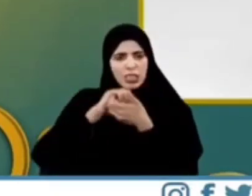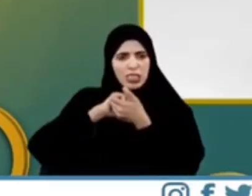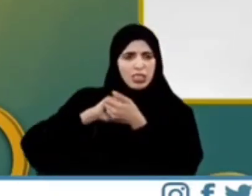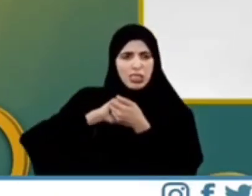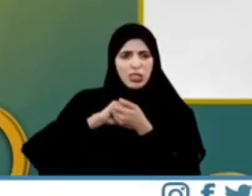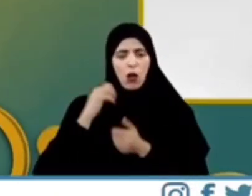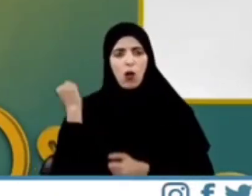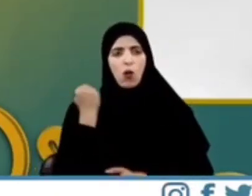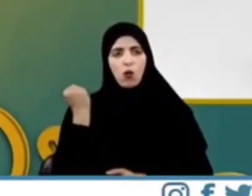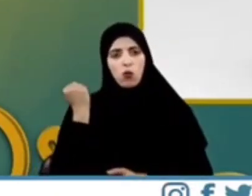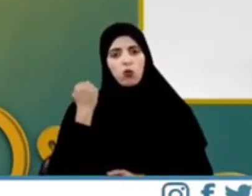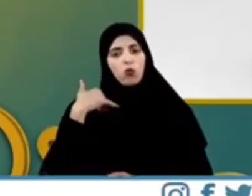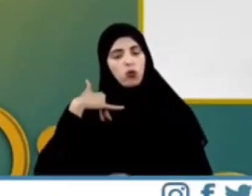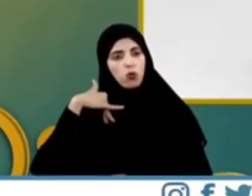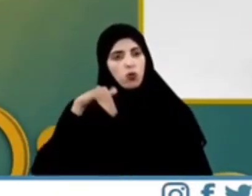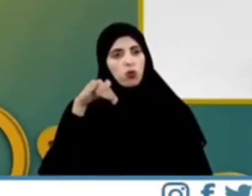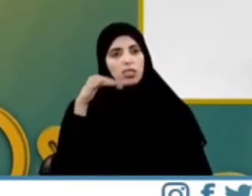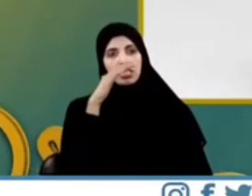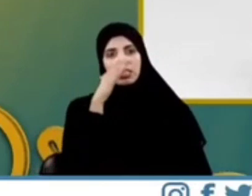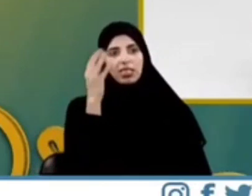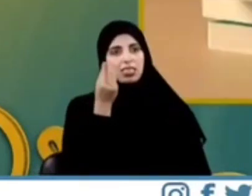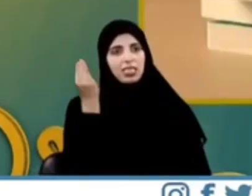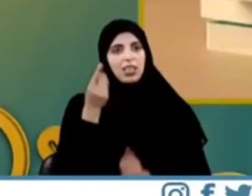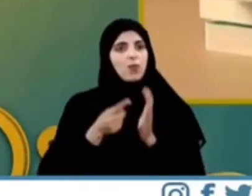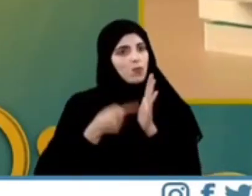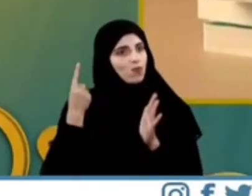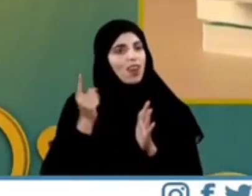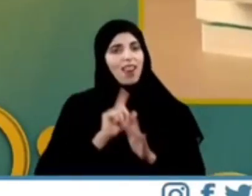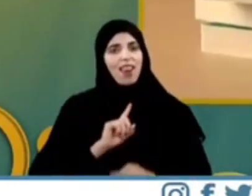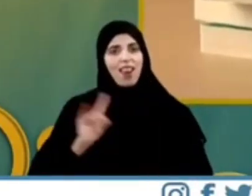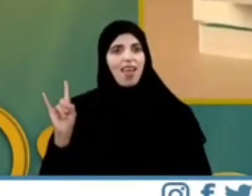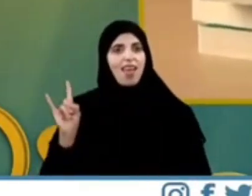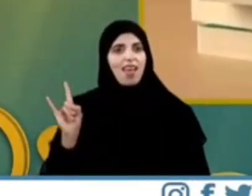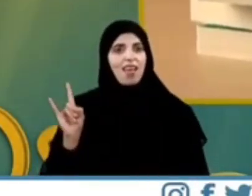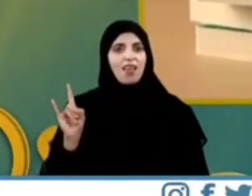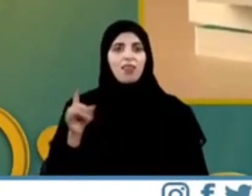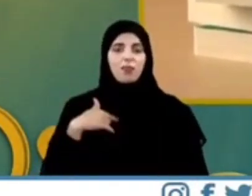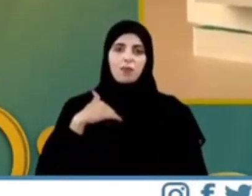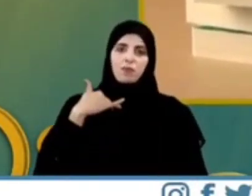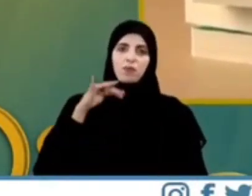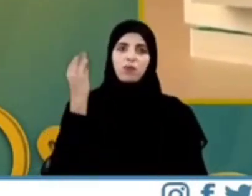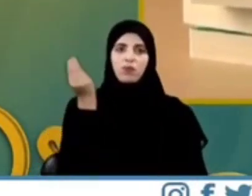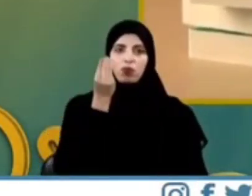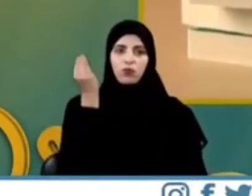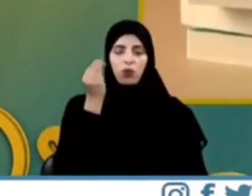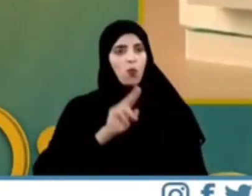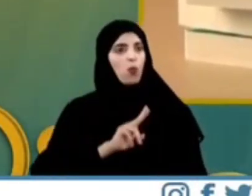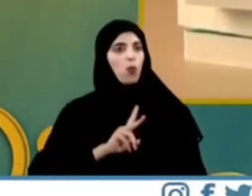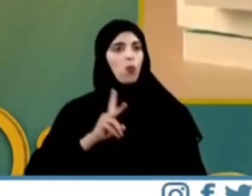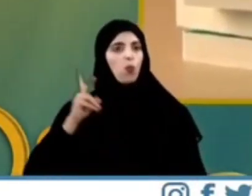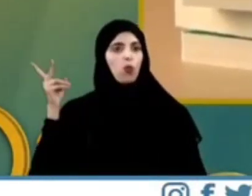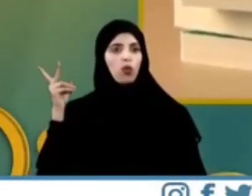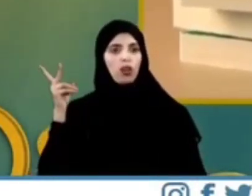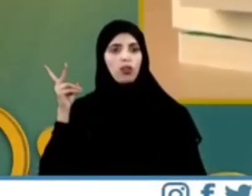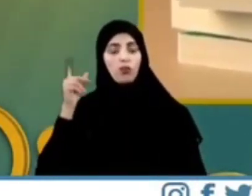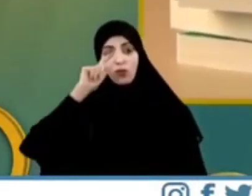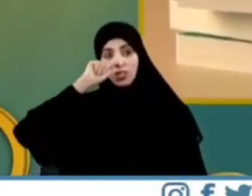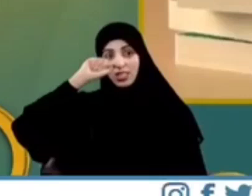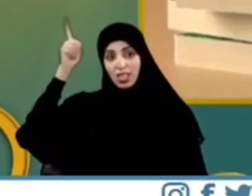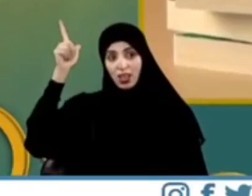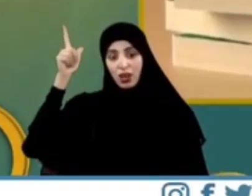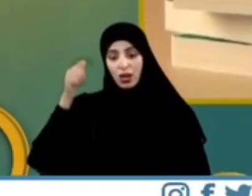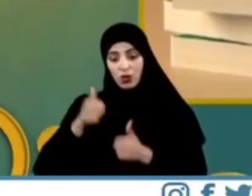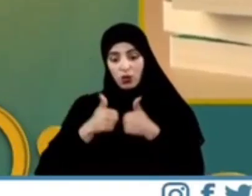هم جانا فرعنا مع بعض وجانا كذي، يعني ما لنا اول مره. فصارت الرحله استثنائيه، بدل ما تكون التخرج